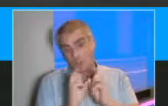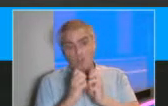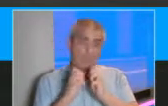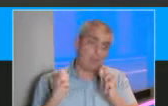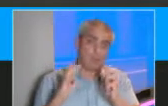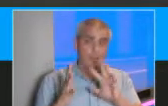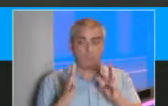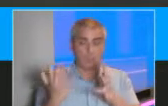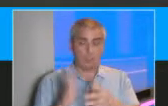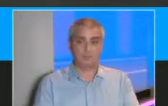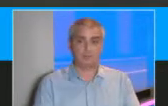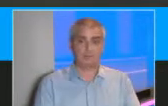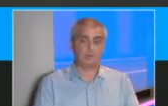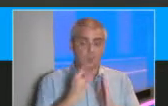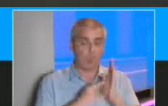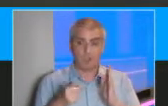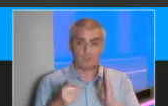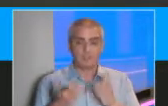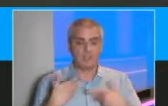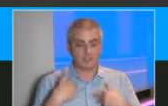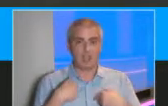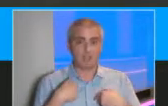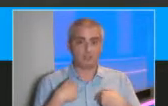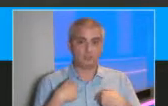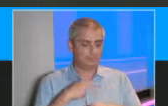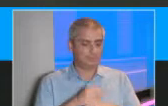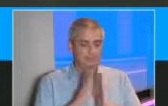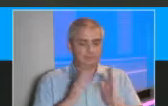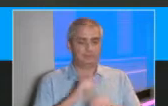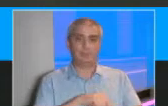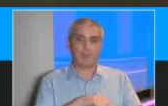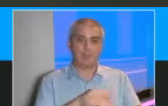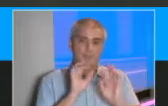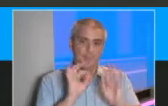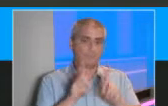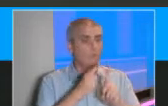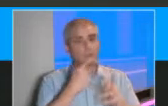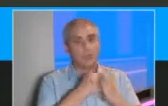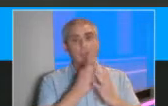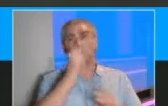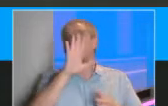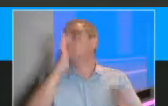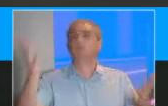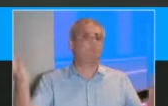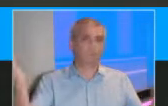או בינונית של החוק של האוזר והנדל, ייתן לנו את מרווח הנשימה, באמת, כמו שאתה אומר, עד